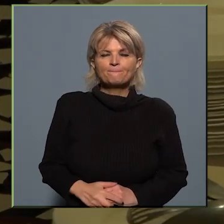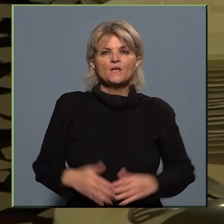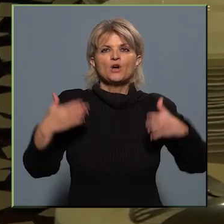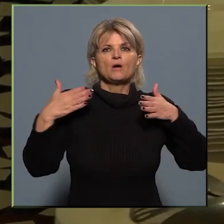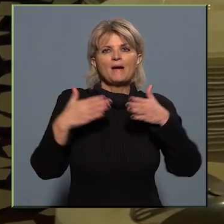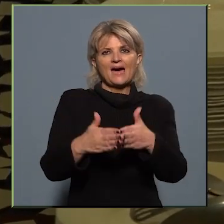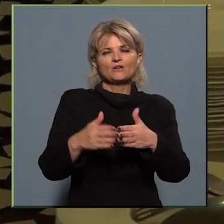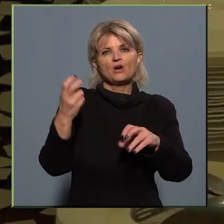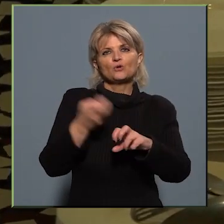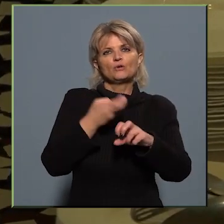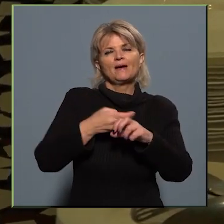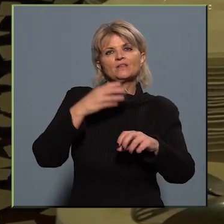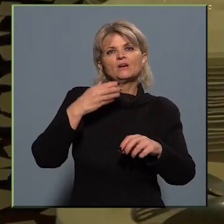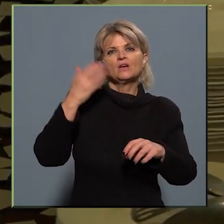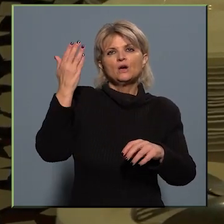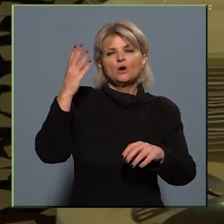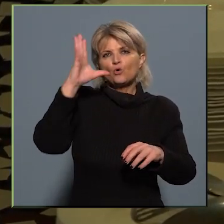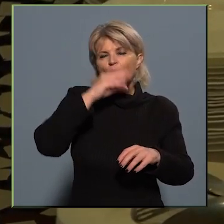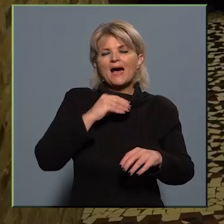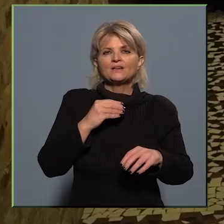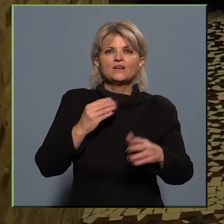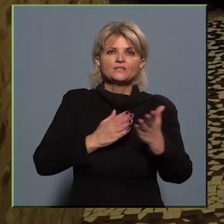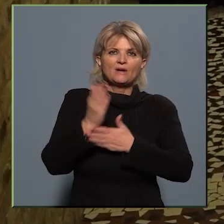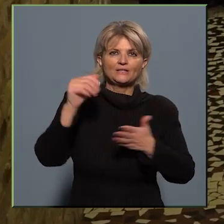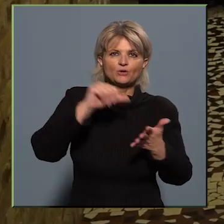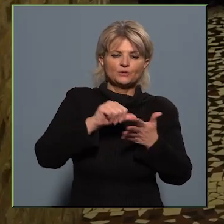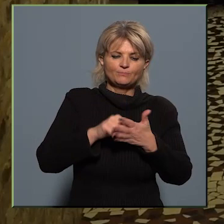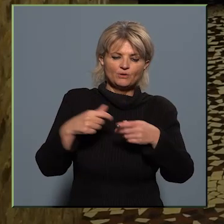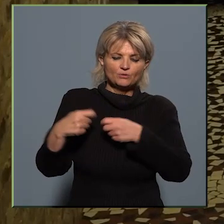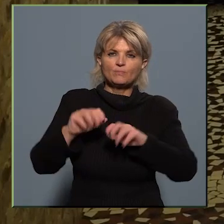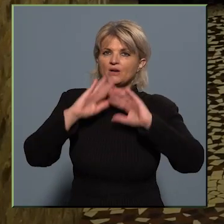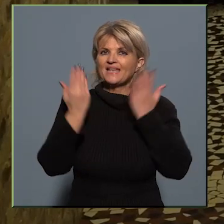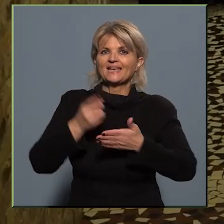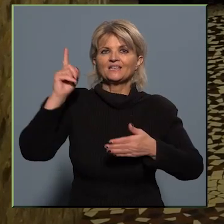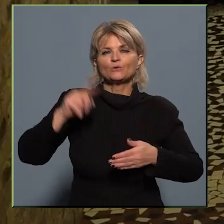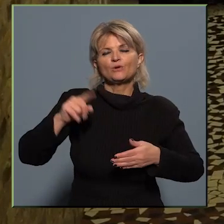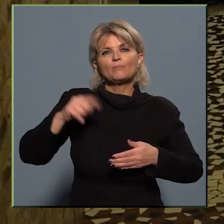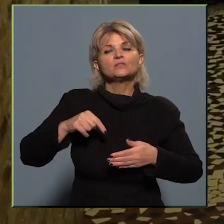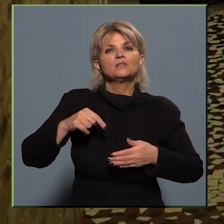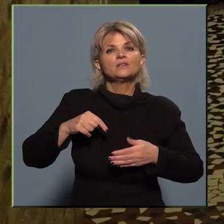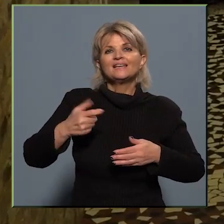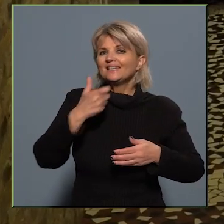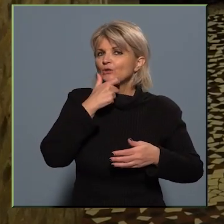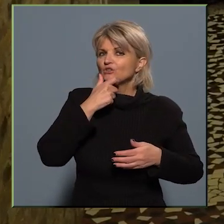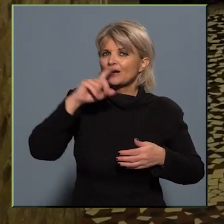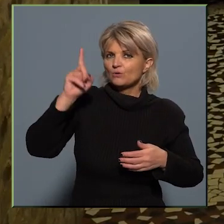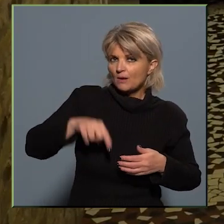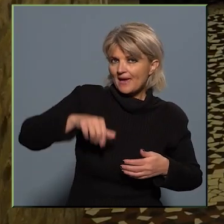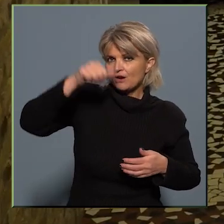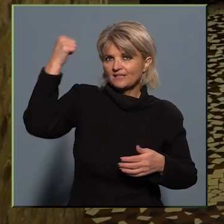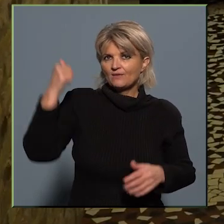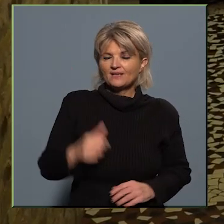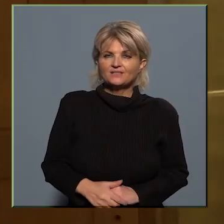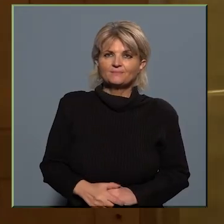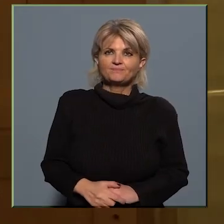Bárka Kőbányai Humánszolgáltató Központ nappali klubjai az egész hónapot idősek hónapjának